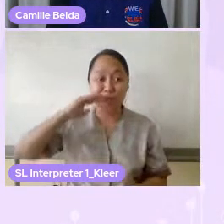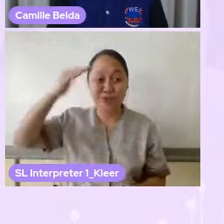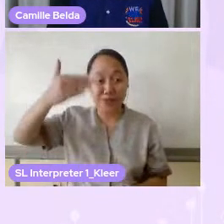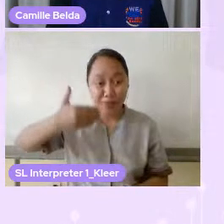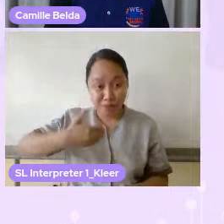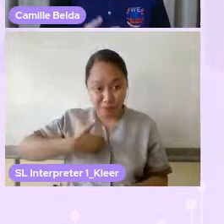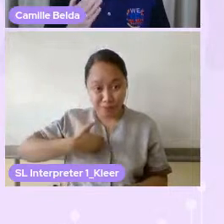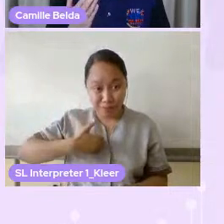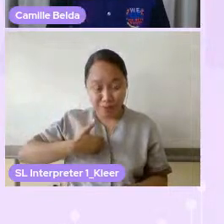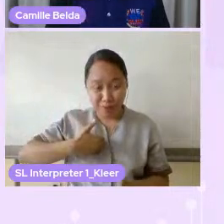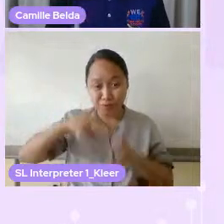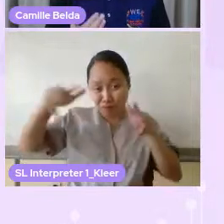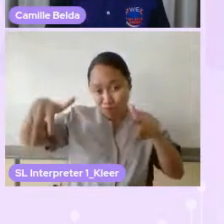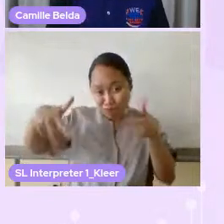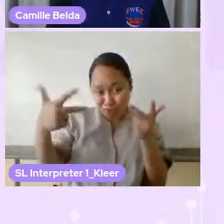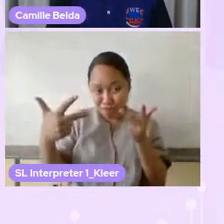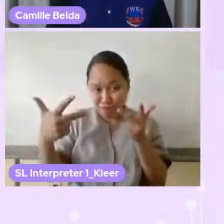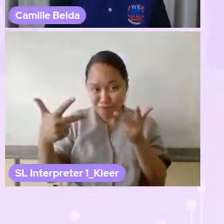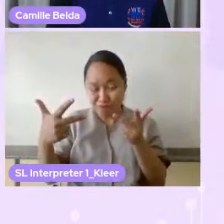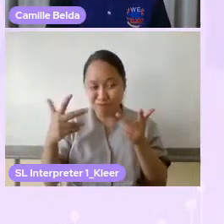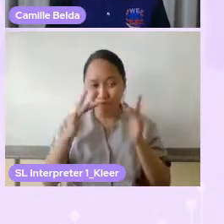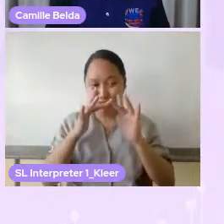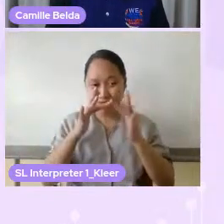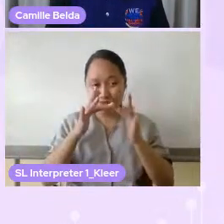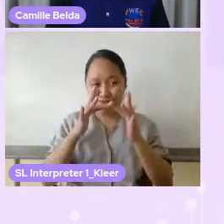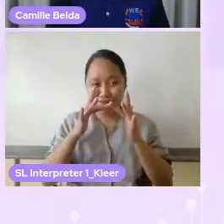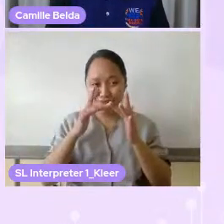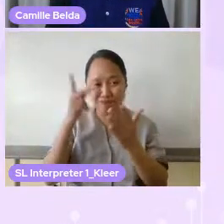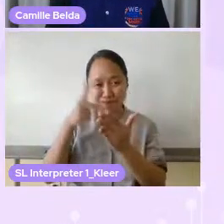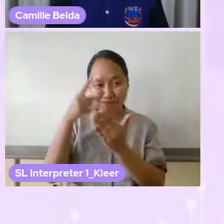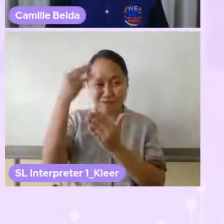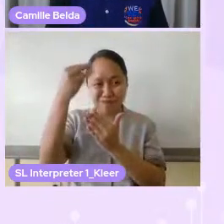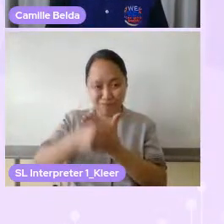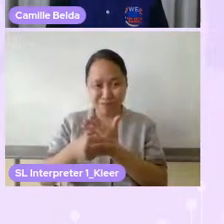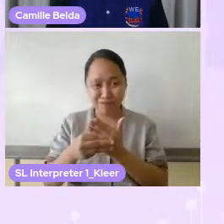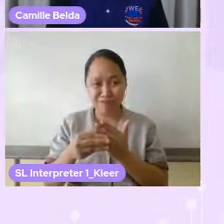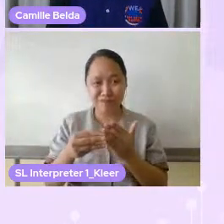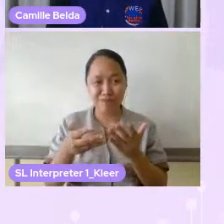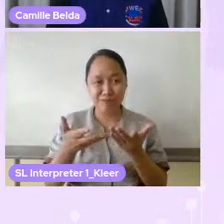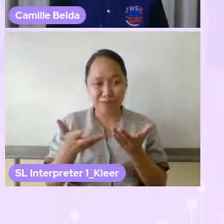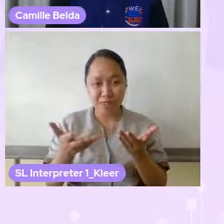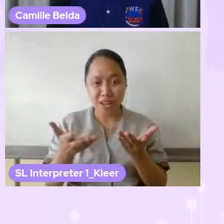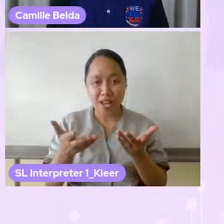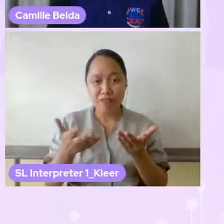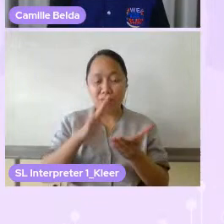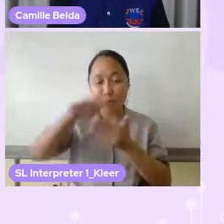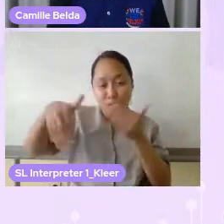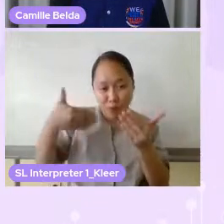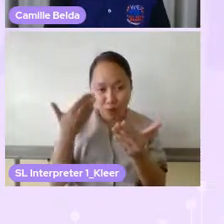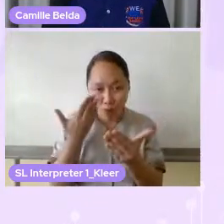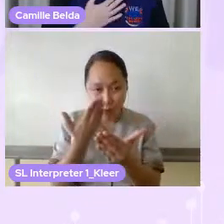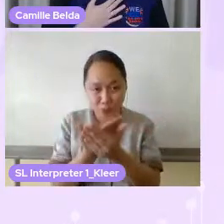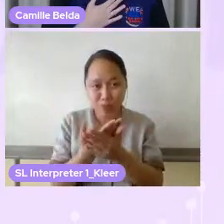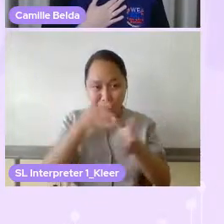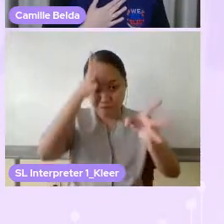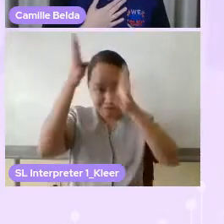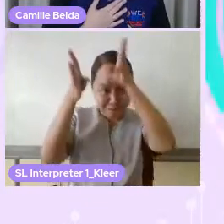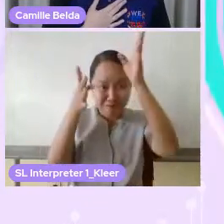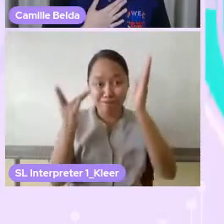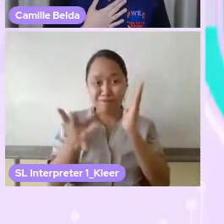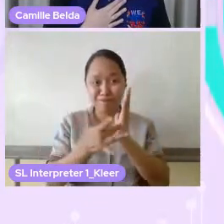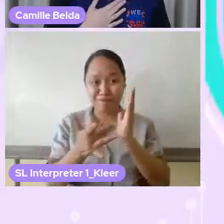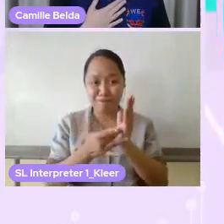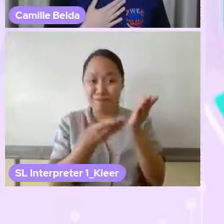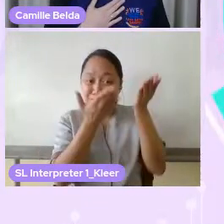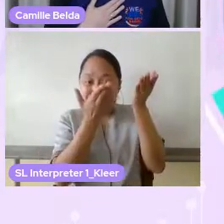Forum Series, Kasama All, Inclusivity in Innovation and Technology. Ako po si